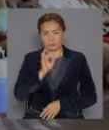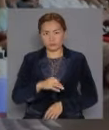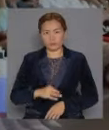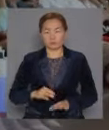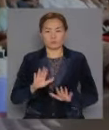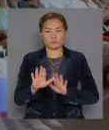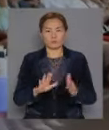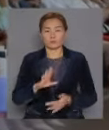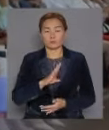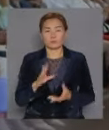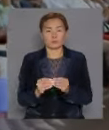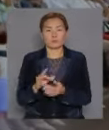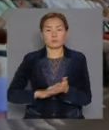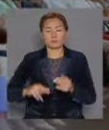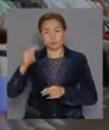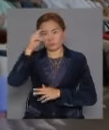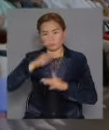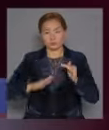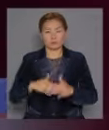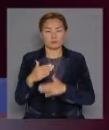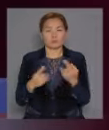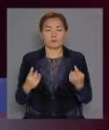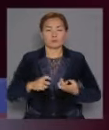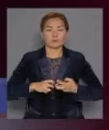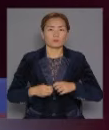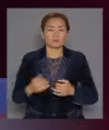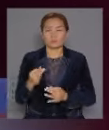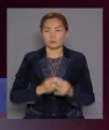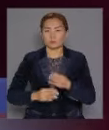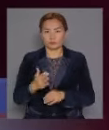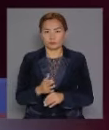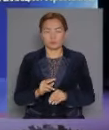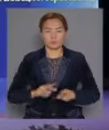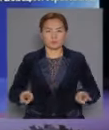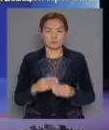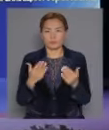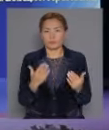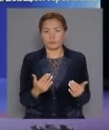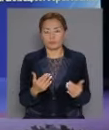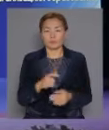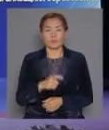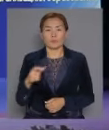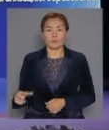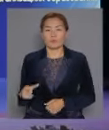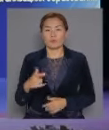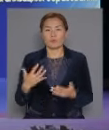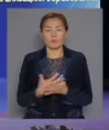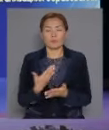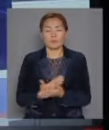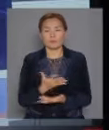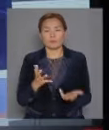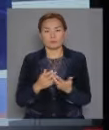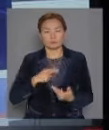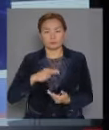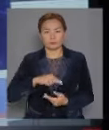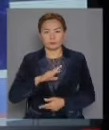көрме ұйымдастырылды. Сондай-ақ білім сапасын көтерудегі өзекті мәселелер талқыланып, оқу-ағарту министрлігінің өкілдері Zoom formatında tikeli baylanıs